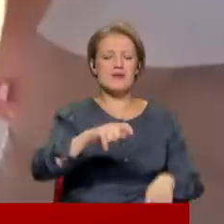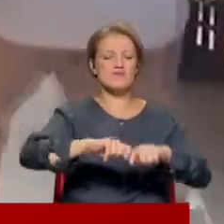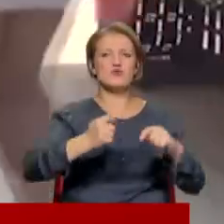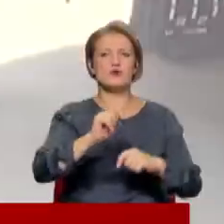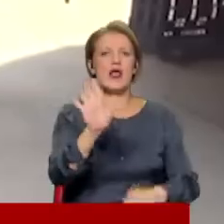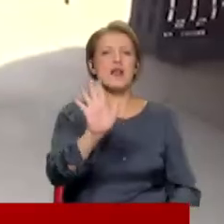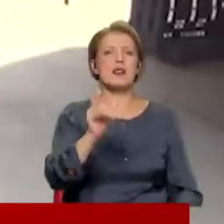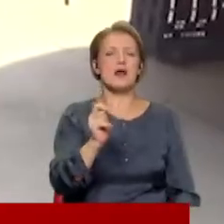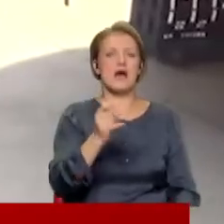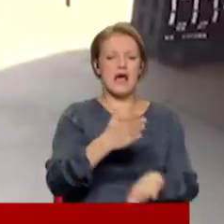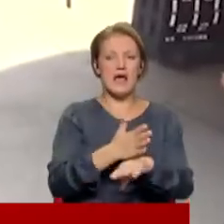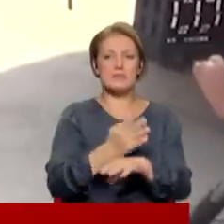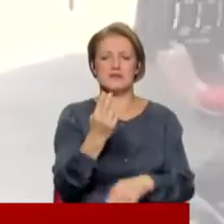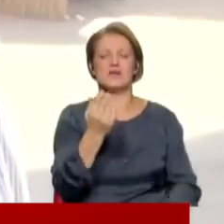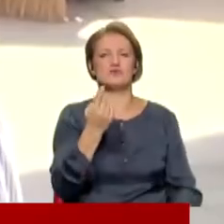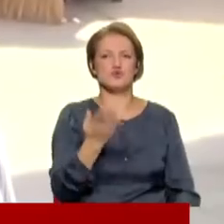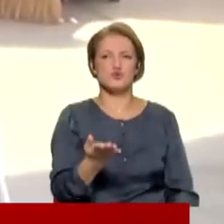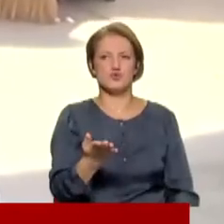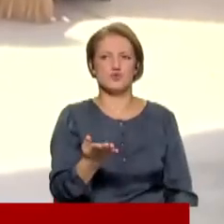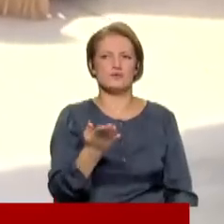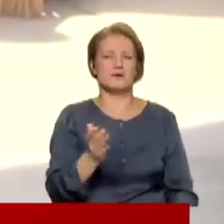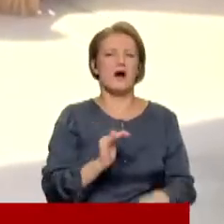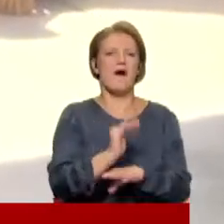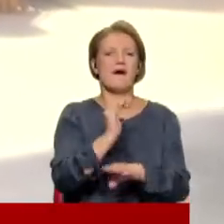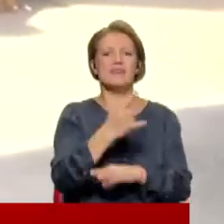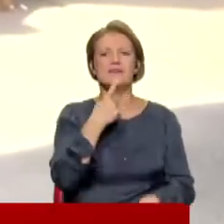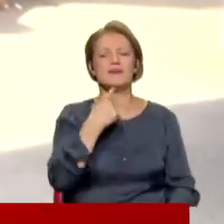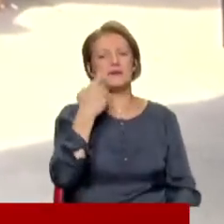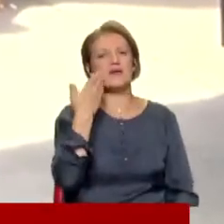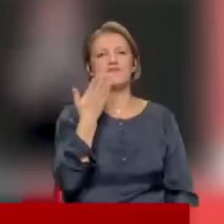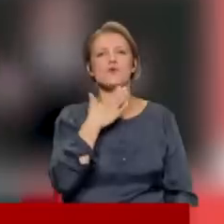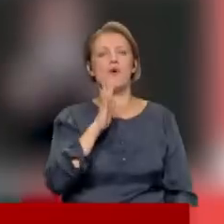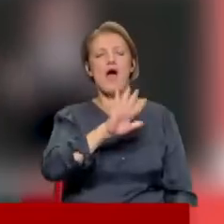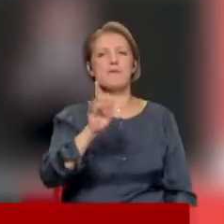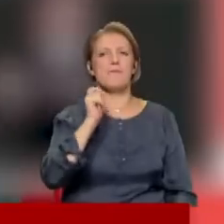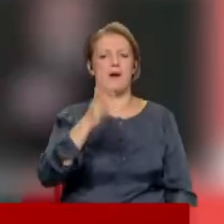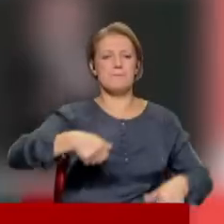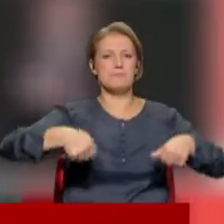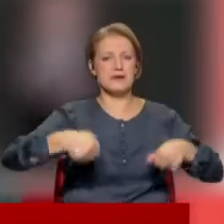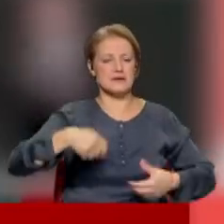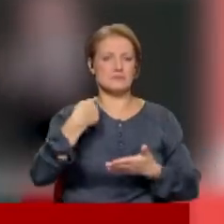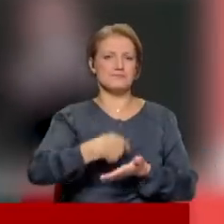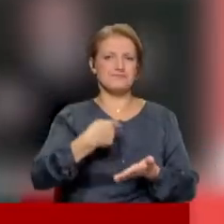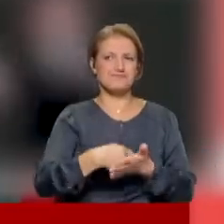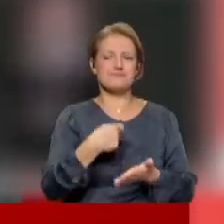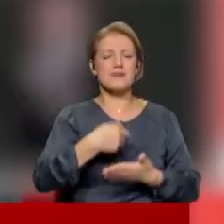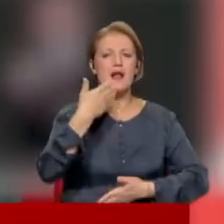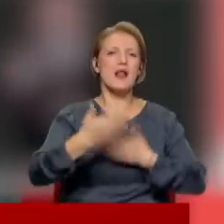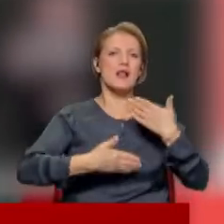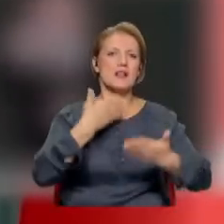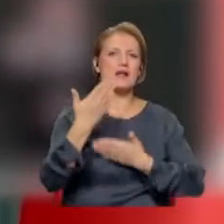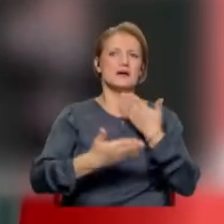kilosu 50 lira, ekmek olmuş 7,5 lira. Hayatın hiç tadı yok bugünlerde. Çok pahalı ortalık. Pazarda, çarşıda